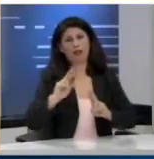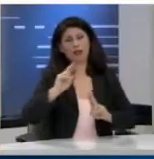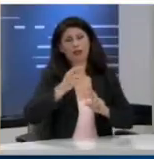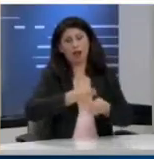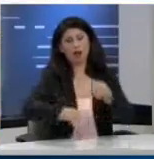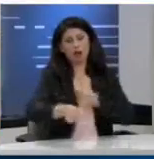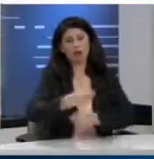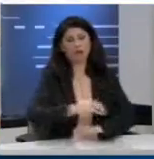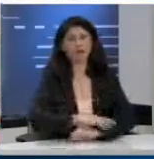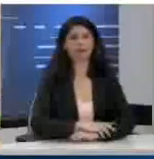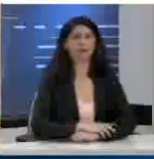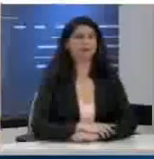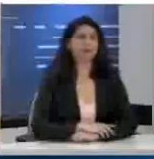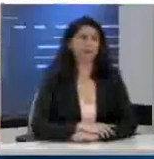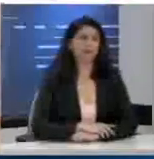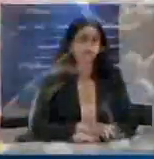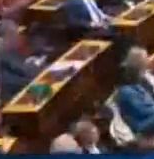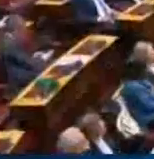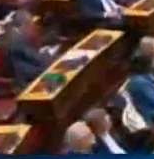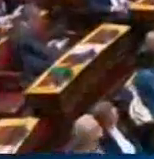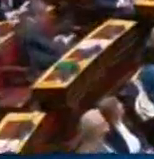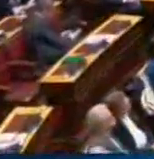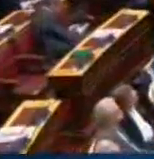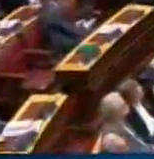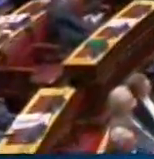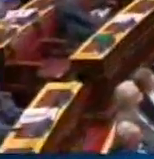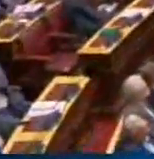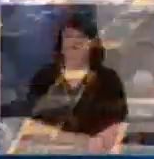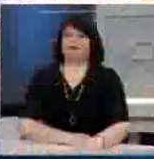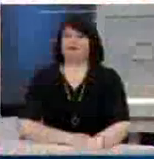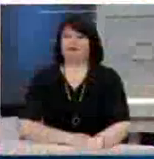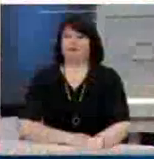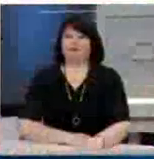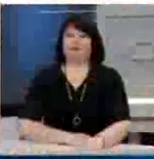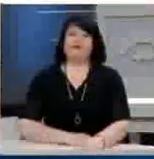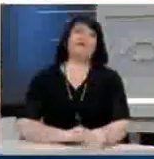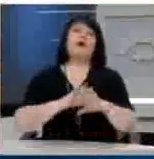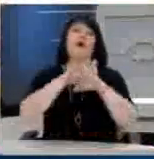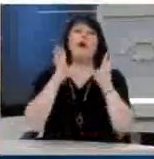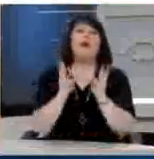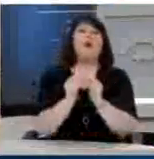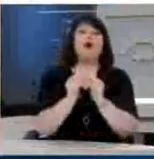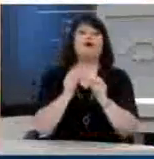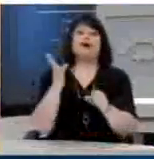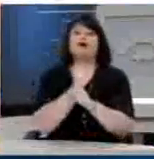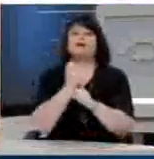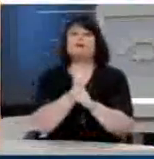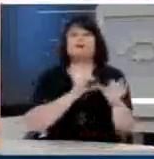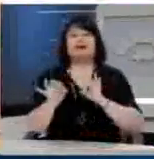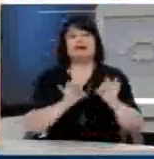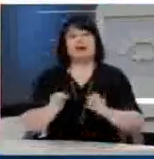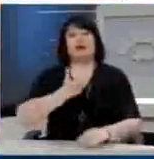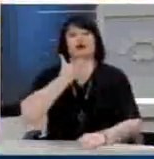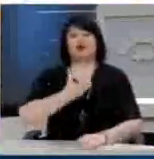αγορές. Εμείς όλα αυτά τα πετύχαμε, κυρίες και κύριοι συνάδελφοι, με σχέδιο, με